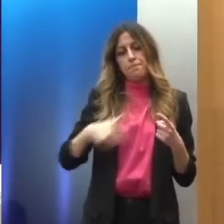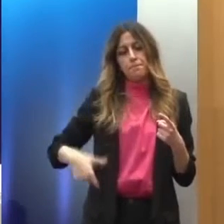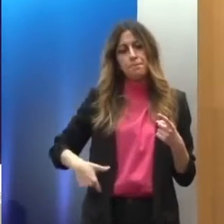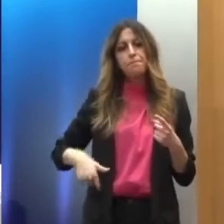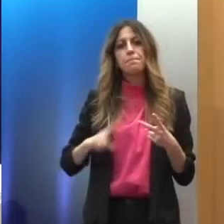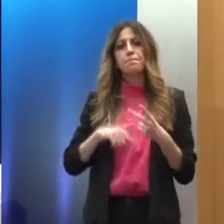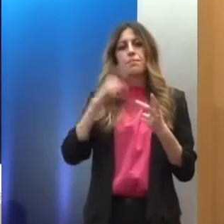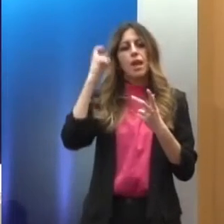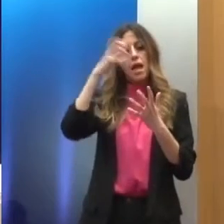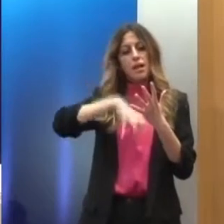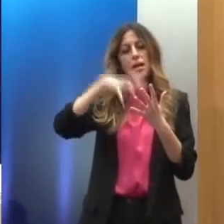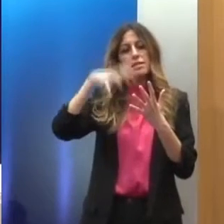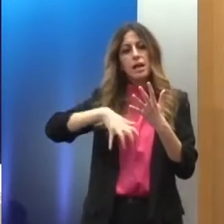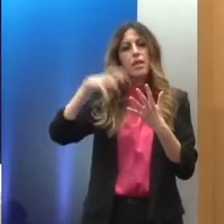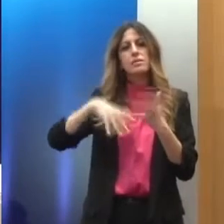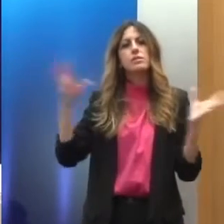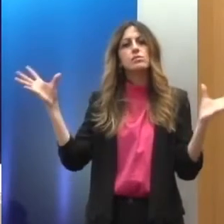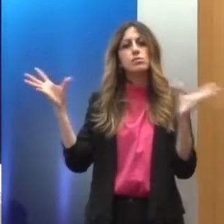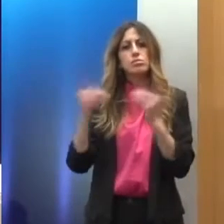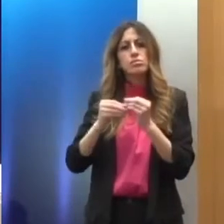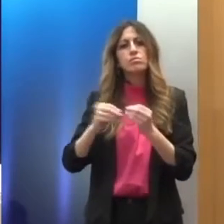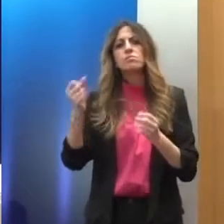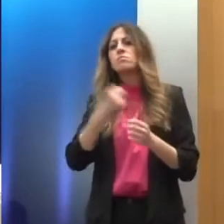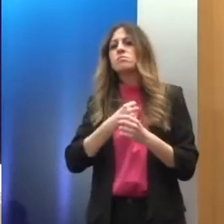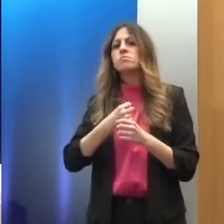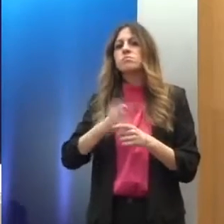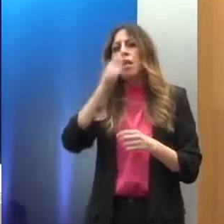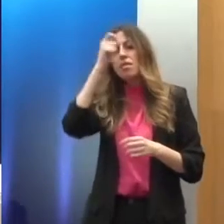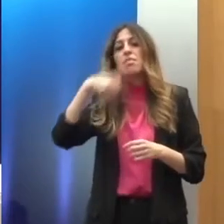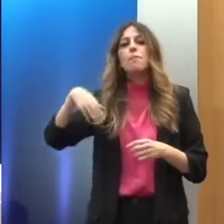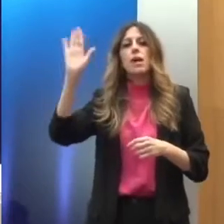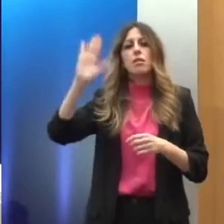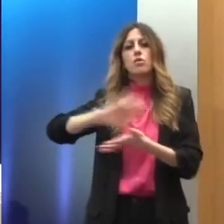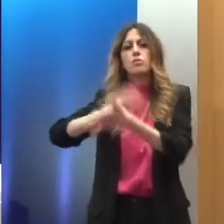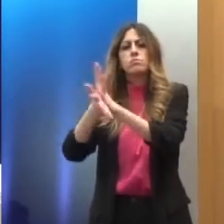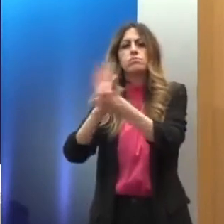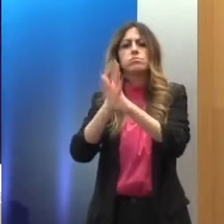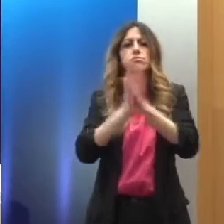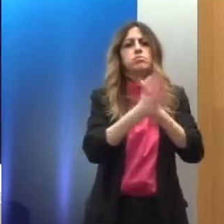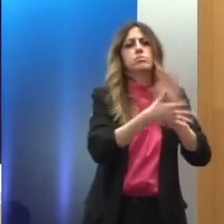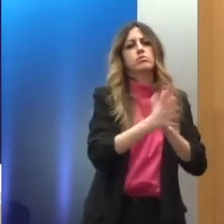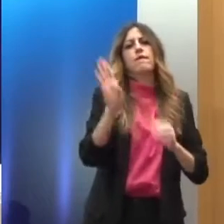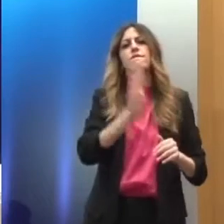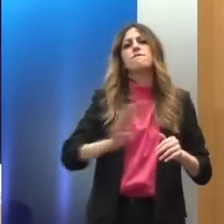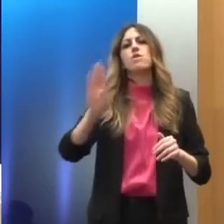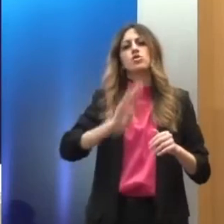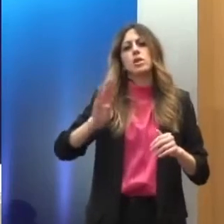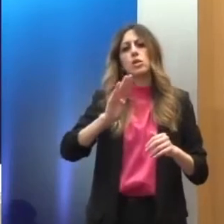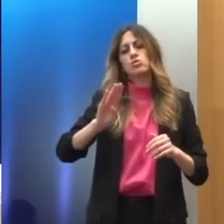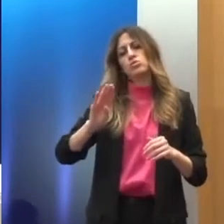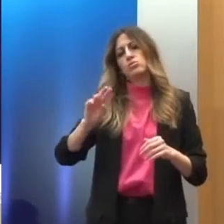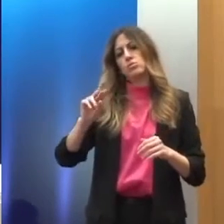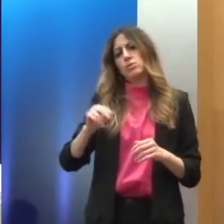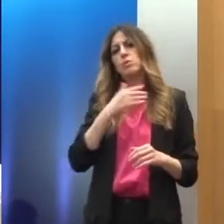υιοθετούνται γύρω από ζητήματα άρνησης γενοκτονίας και τι σημαίνει αυτό σε σχέση με τη Σρεμπρένιτσα, για παράδειγμα, ή με την παρουσία πολιτικών και τη